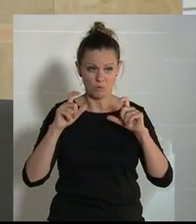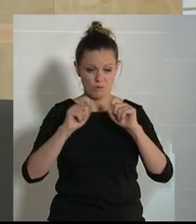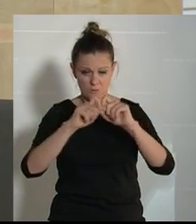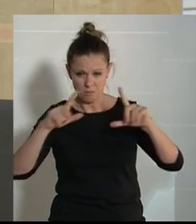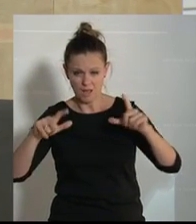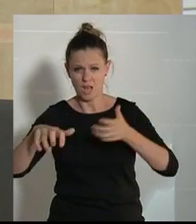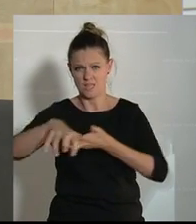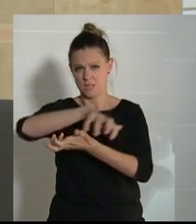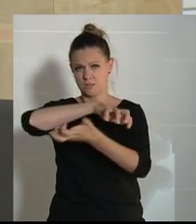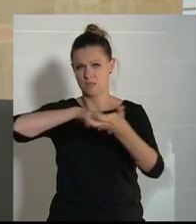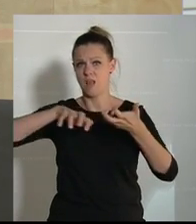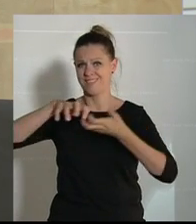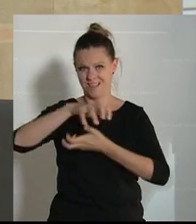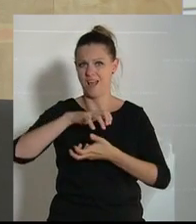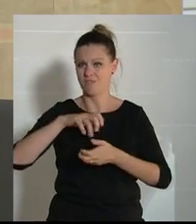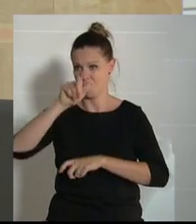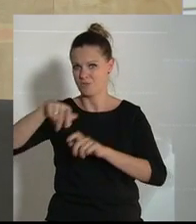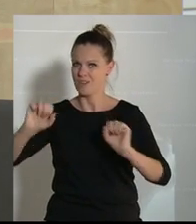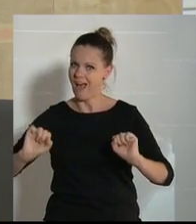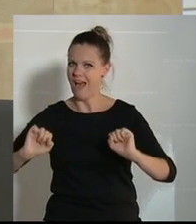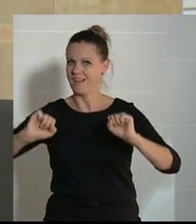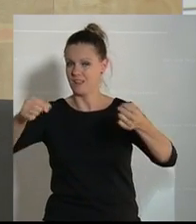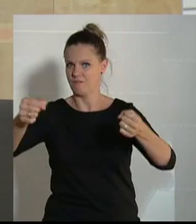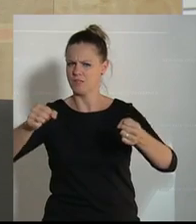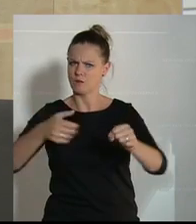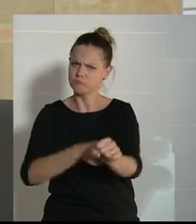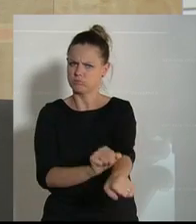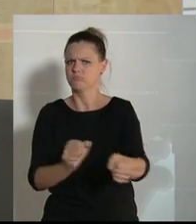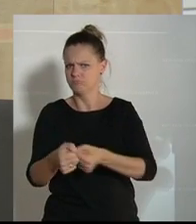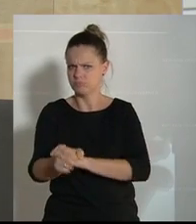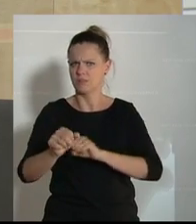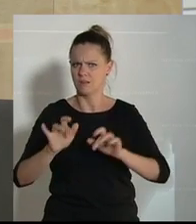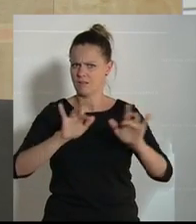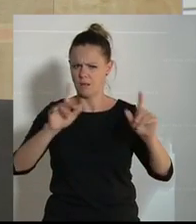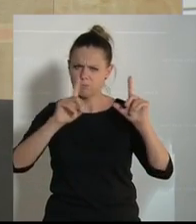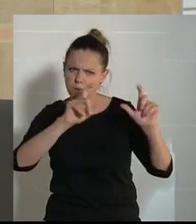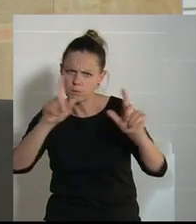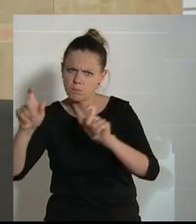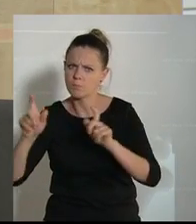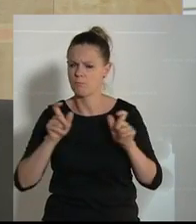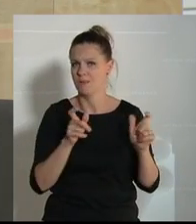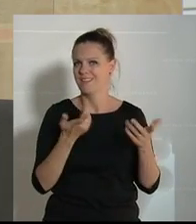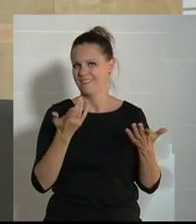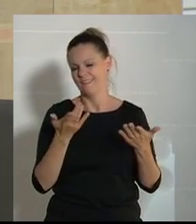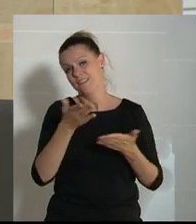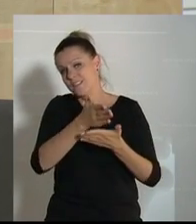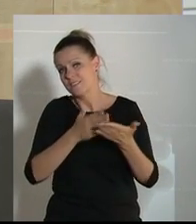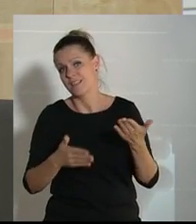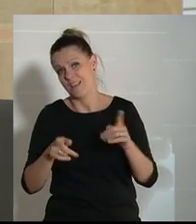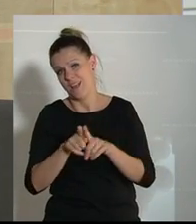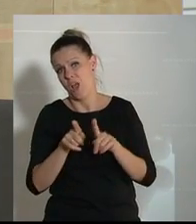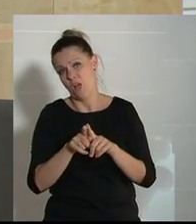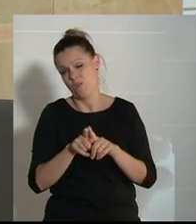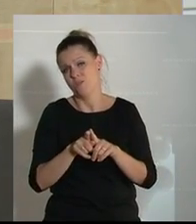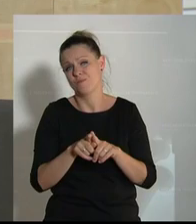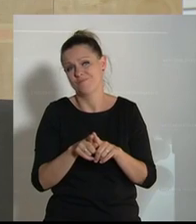durch sehr, sehr engagierte Aktivistinnen und Aktivisten gemacht werden, die damit einen Teil auch der